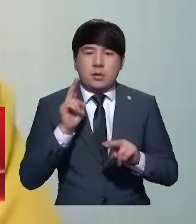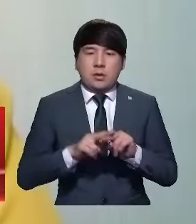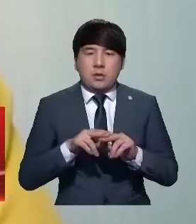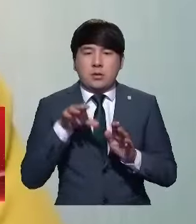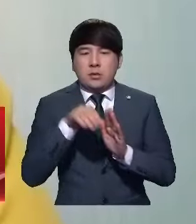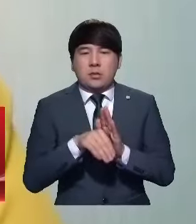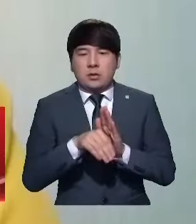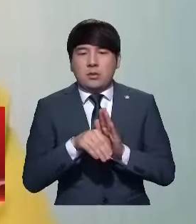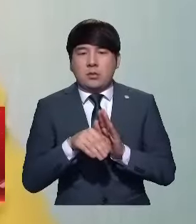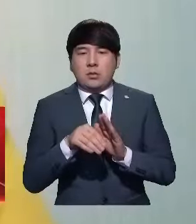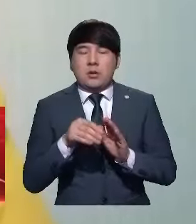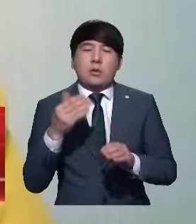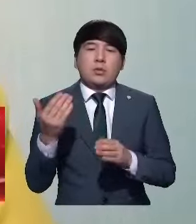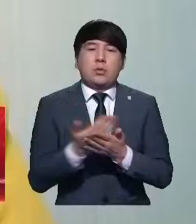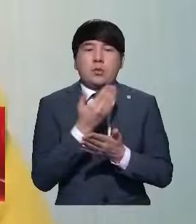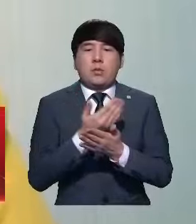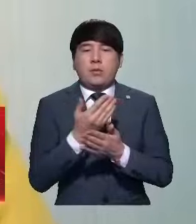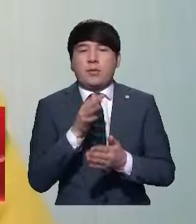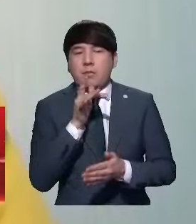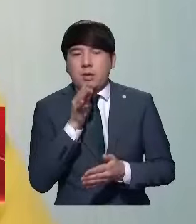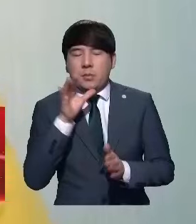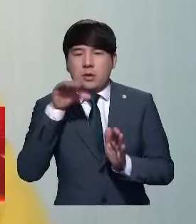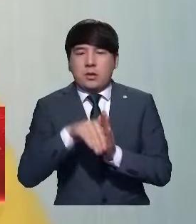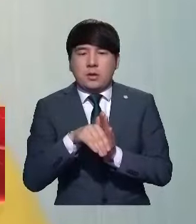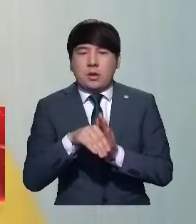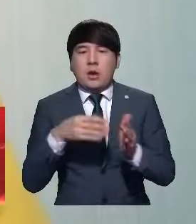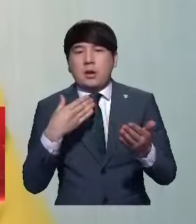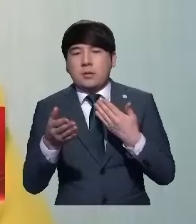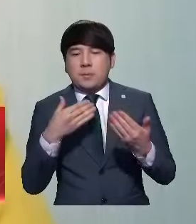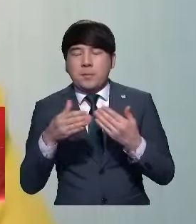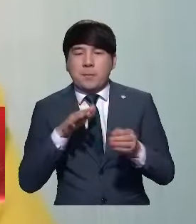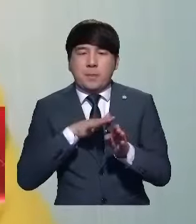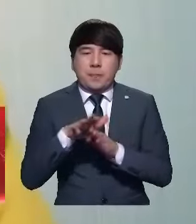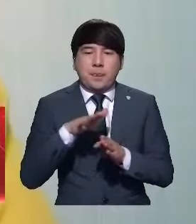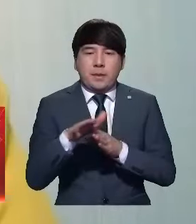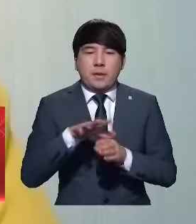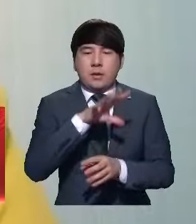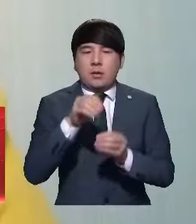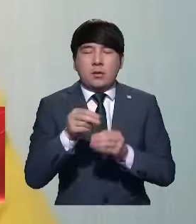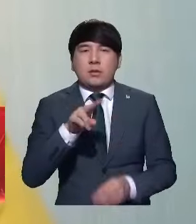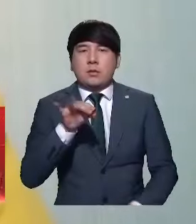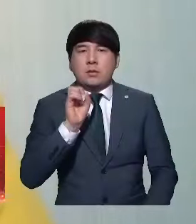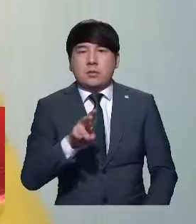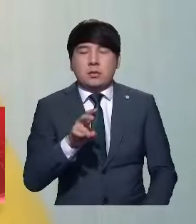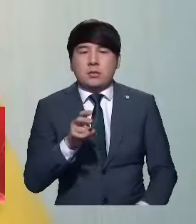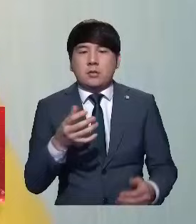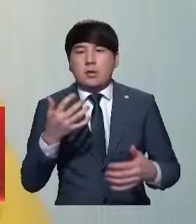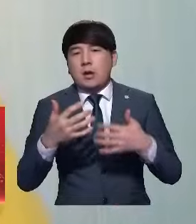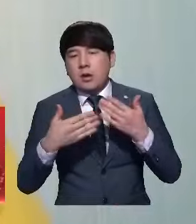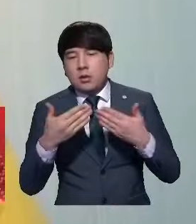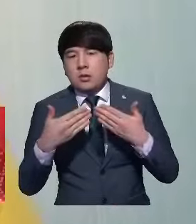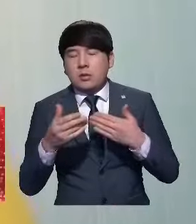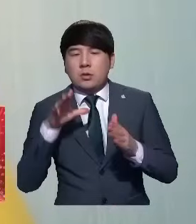И поэтому на современном этапе все наши торгово-экономические отношения, да, все наши дипломатические контакты, они завязаны именно на